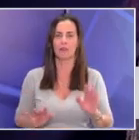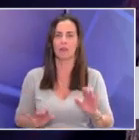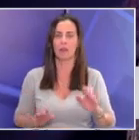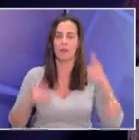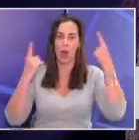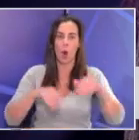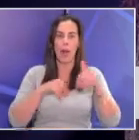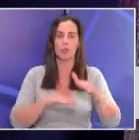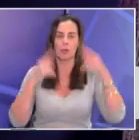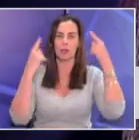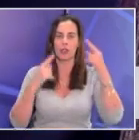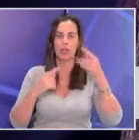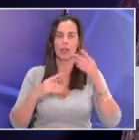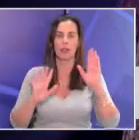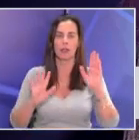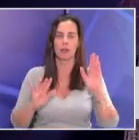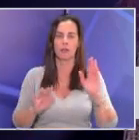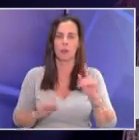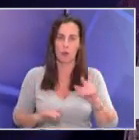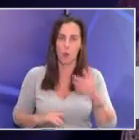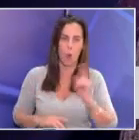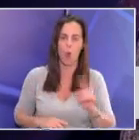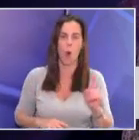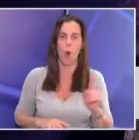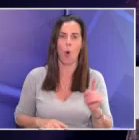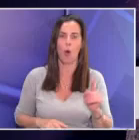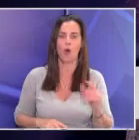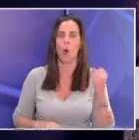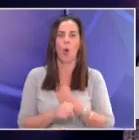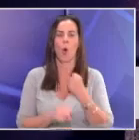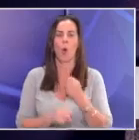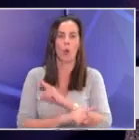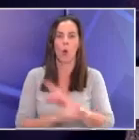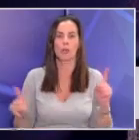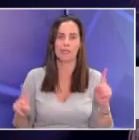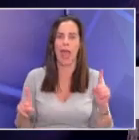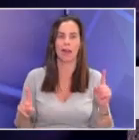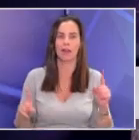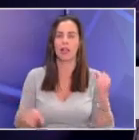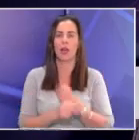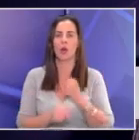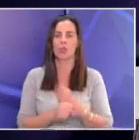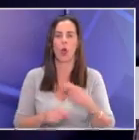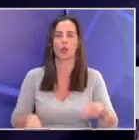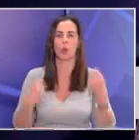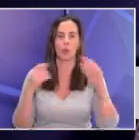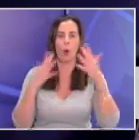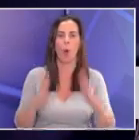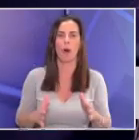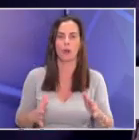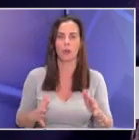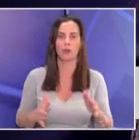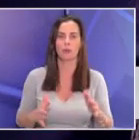יום העצמאות שלה כמדינת ישראל. אוקיי. הוא לא אוסר לעשות תרבות